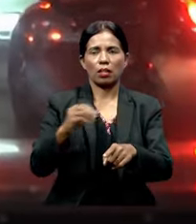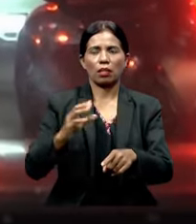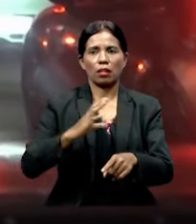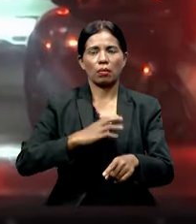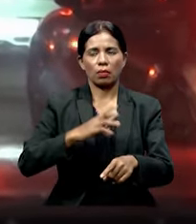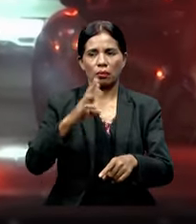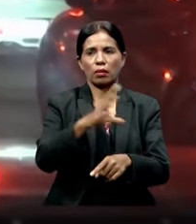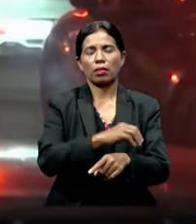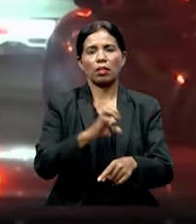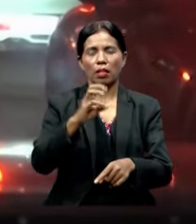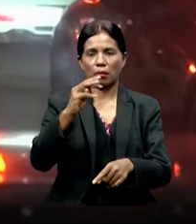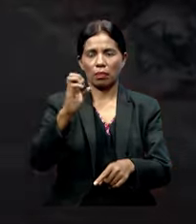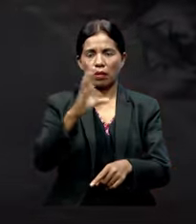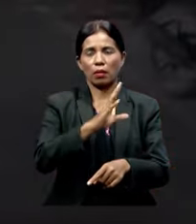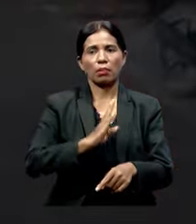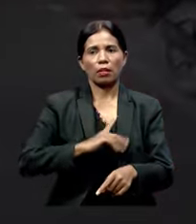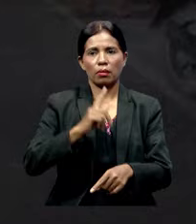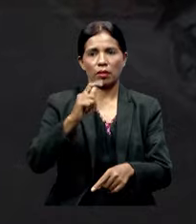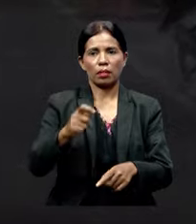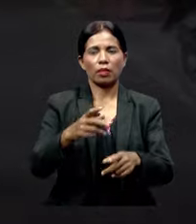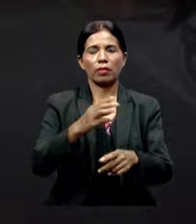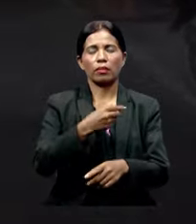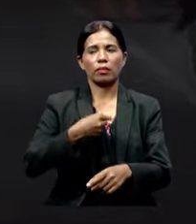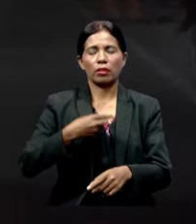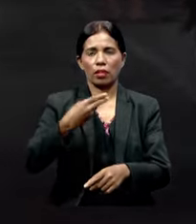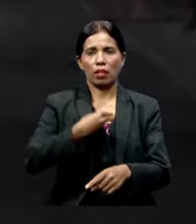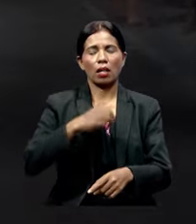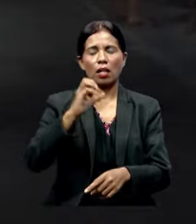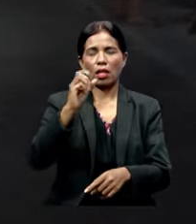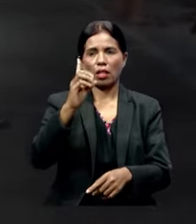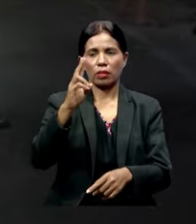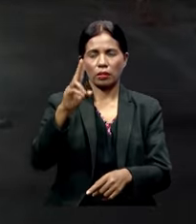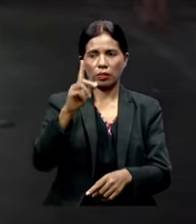Baru, Elem Loi, Bairro Pité, Fatuhada, Audian